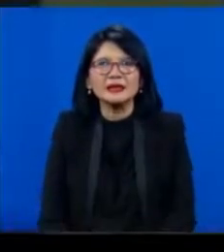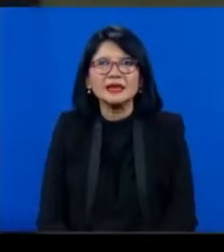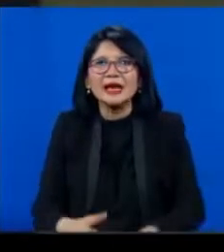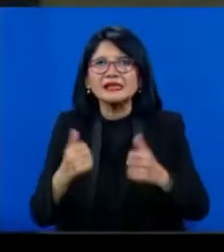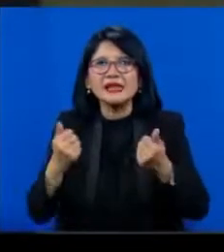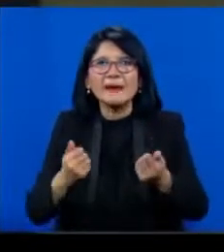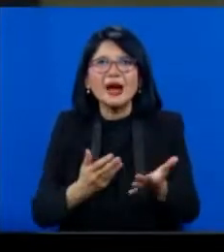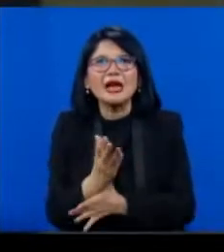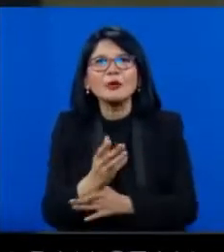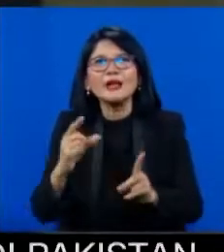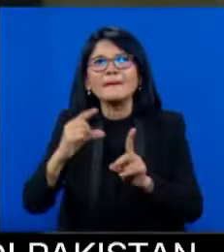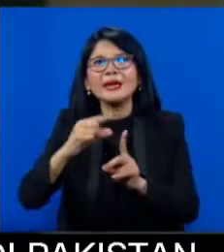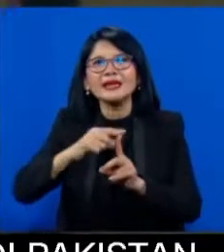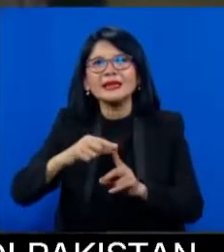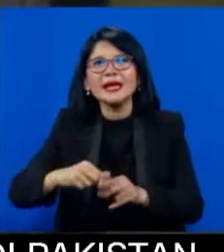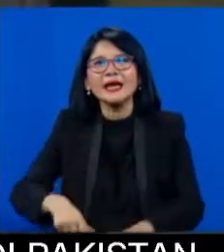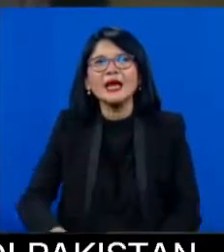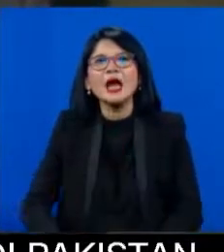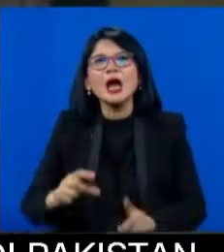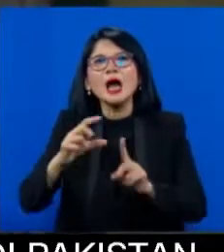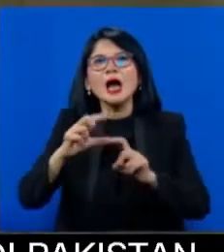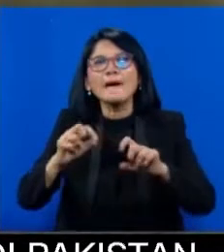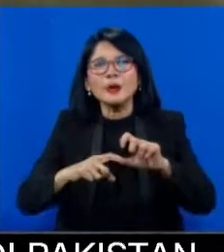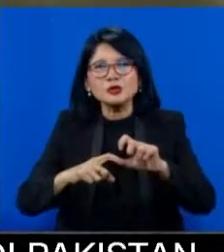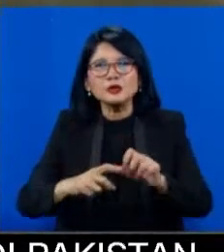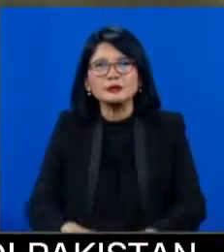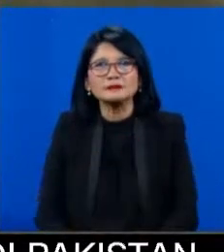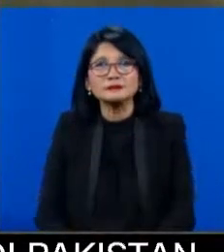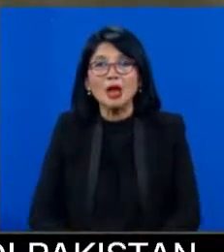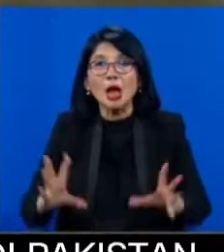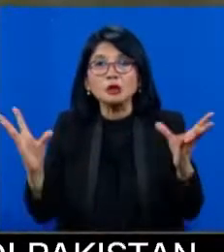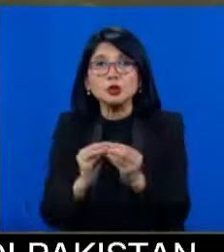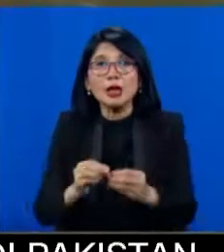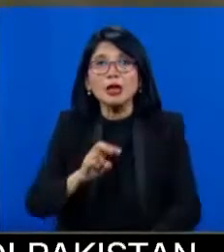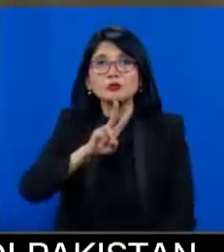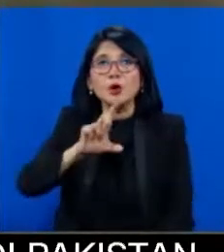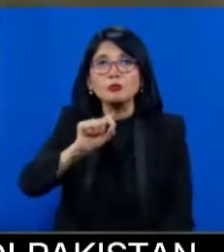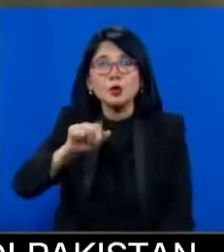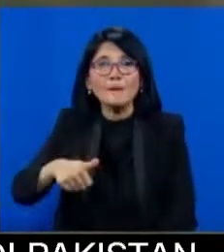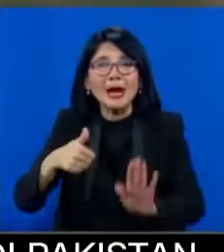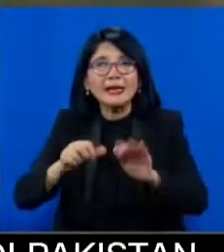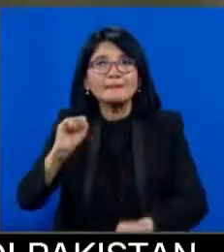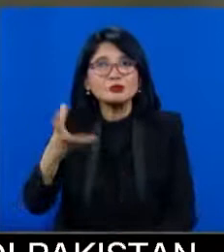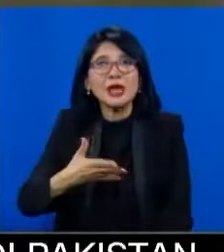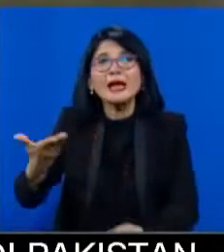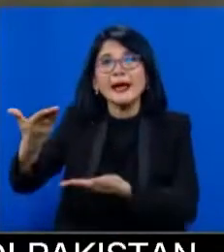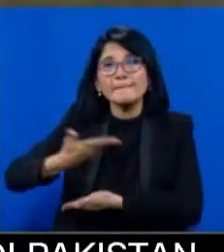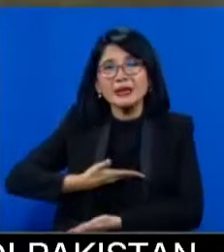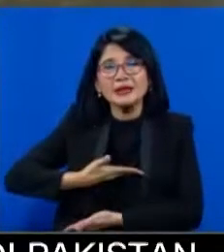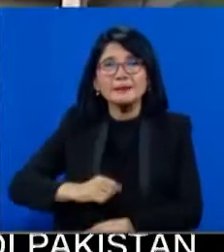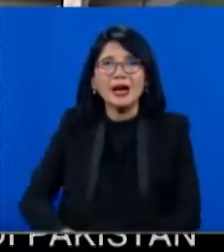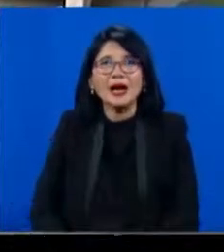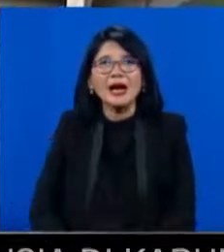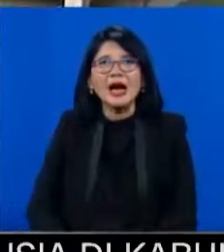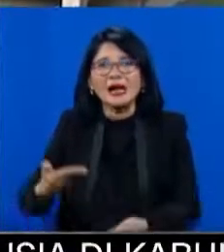melalui PT Pos Indonesia. Risma menambahkan, total 20,6 juta keluarga penerima manfaat akan menerima